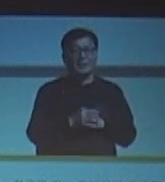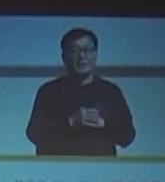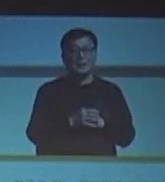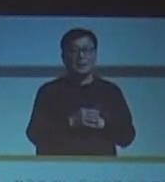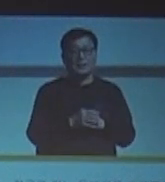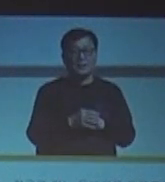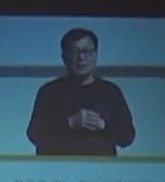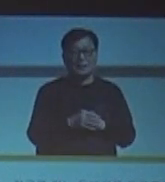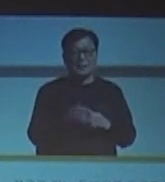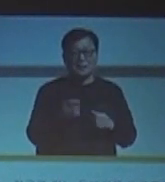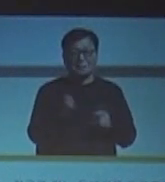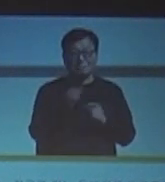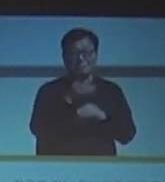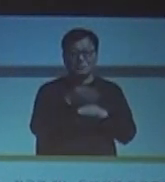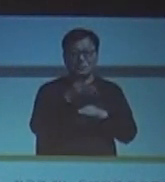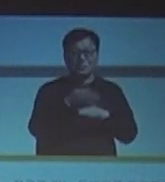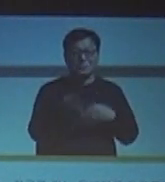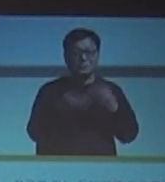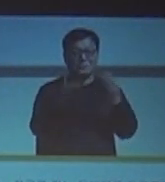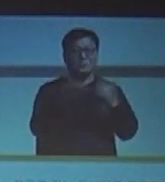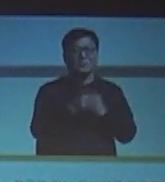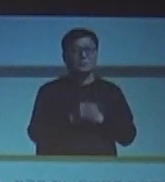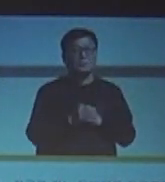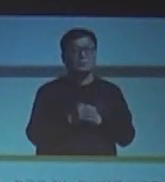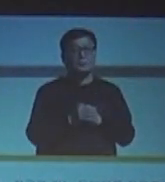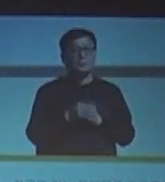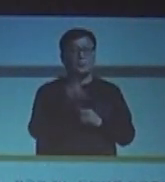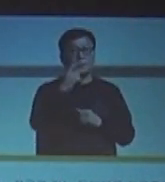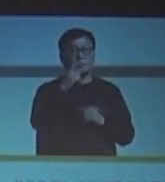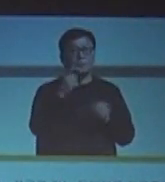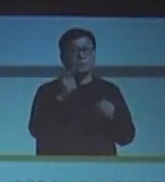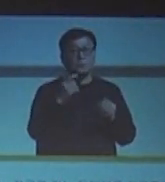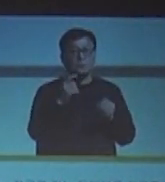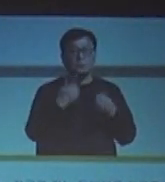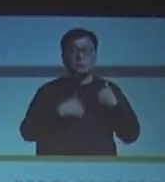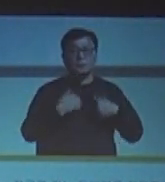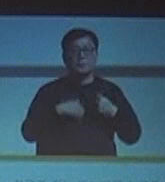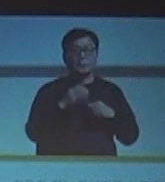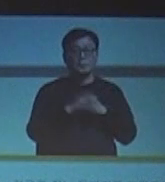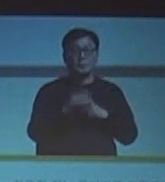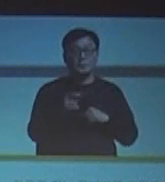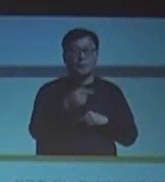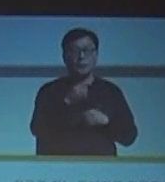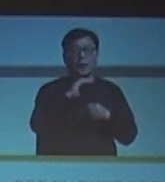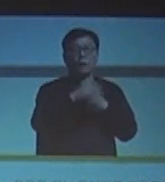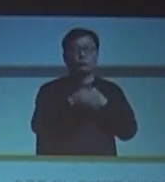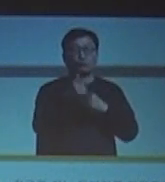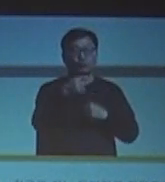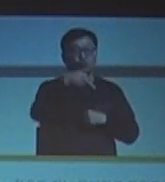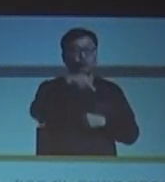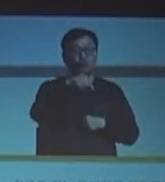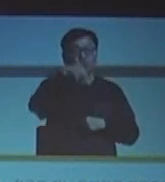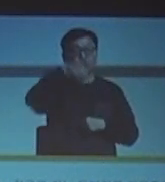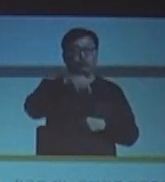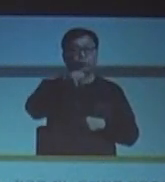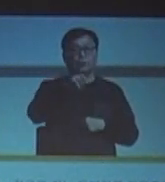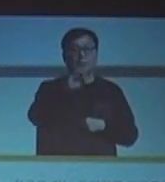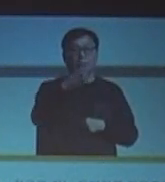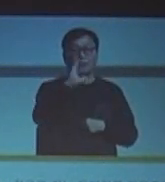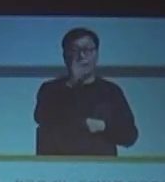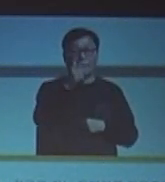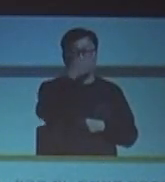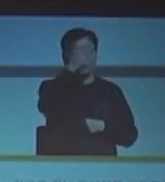악당 감사드리고요. 다음. 네, 신부님 반갑습니다. 대구 대교구 수성성당 청년의